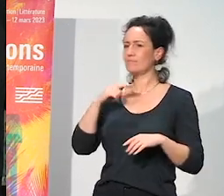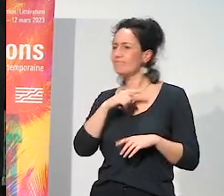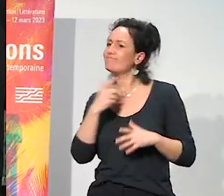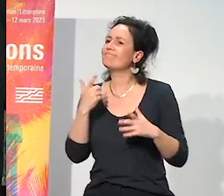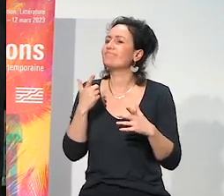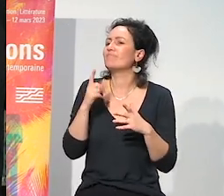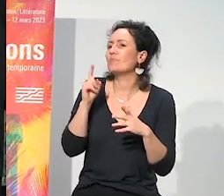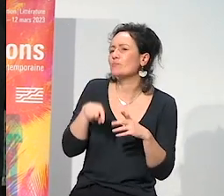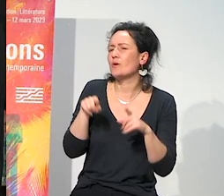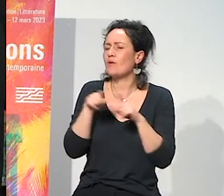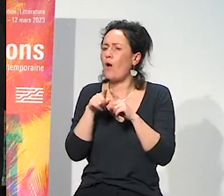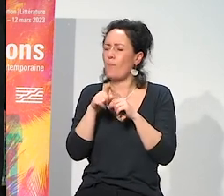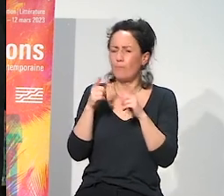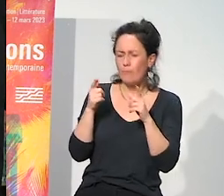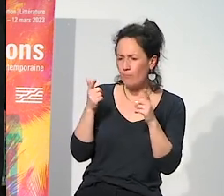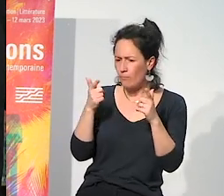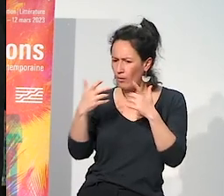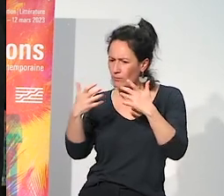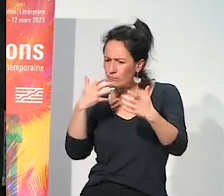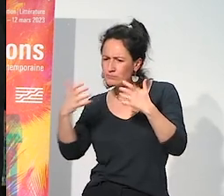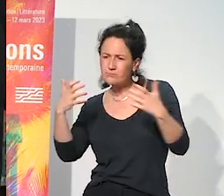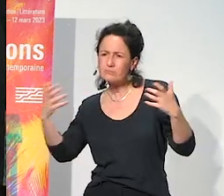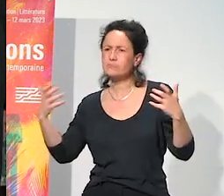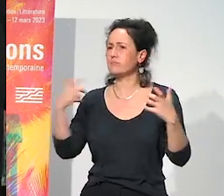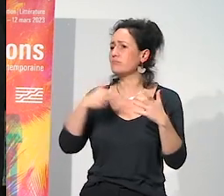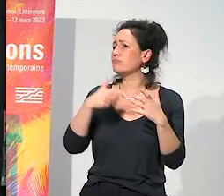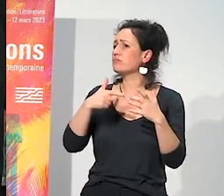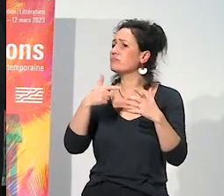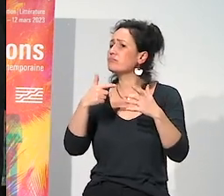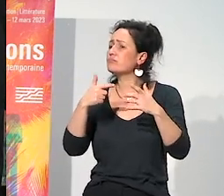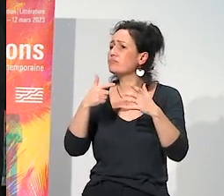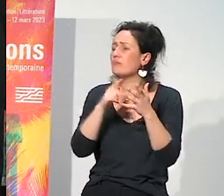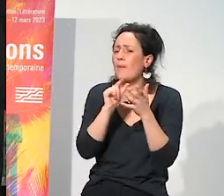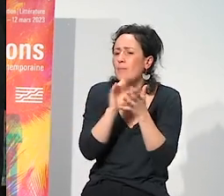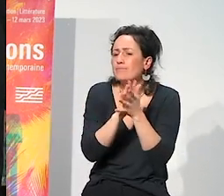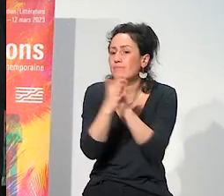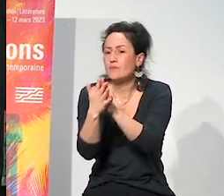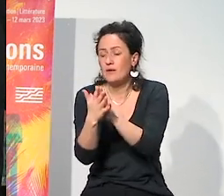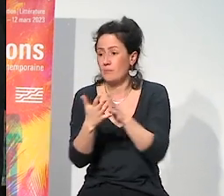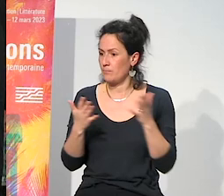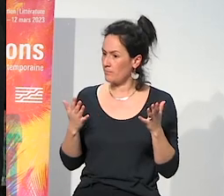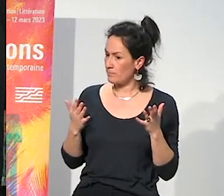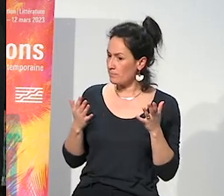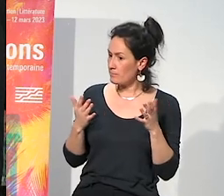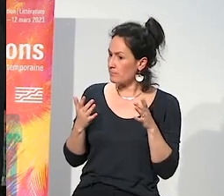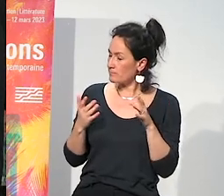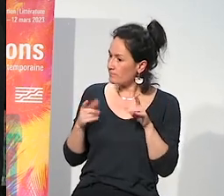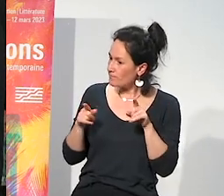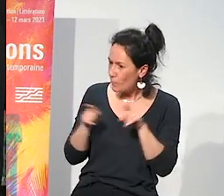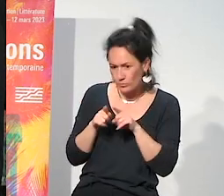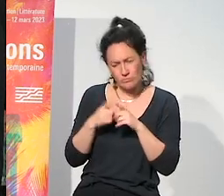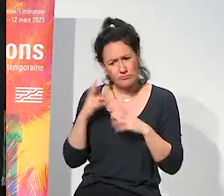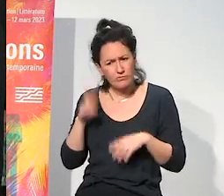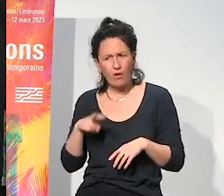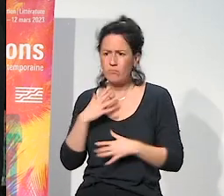sorte de révisionnisme habituel, en fait. Hein, c'est ça. Et on peut aussi se féliciter qu'il y ait eu un film. On